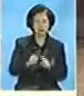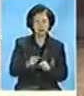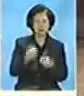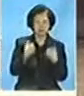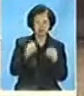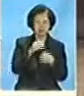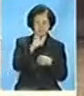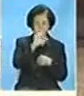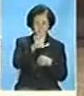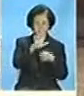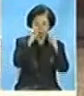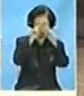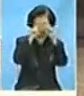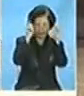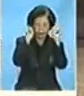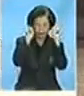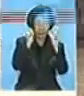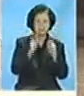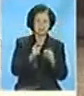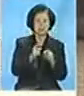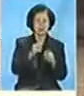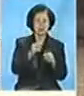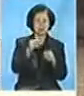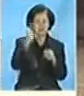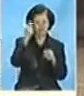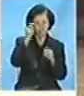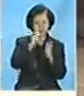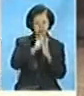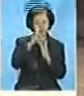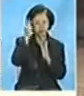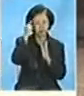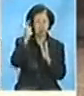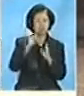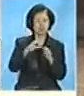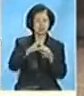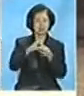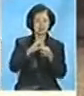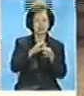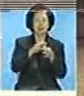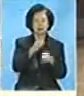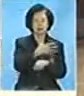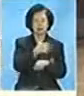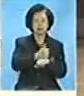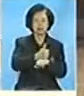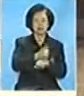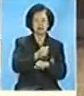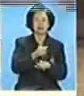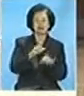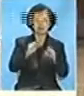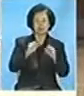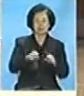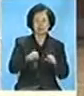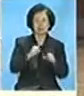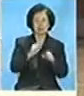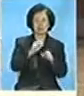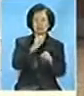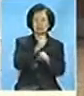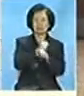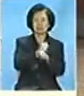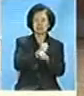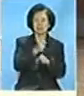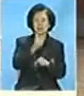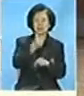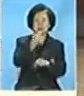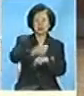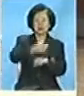ดีความรู้ทางด้านการเมืองก็ดีหรือความสามารถที่เคยทำในฐานะประธานสภา